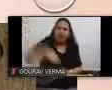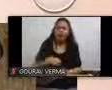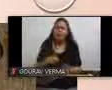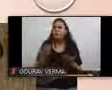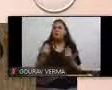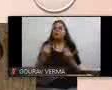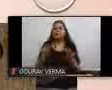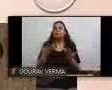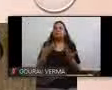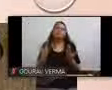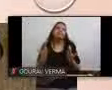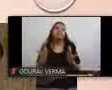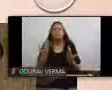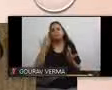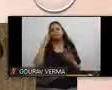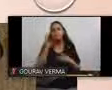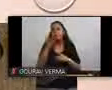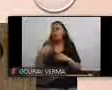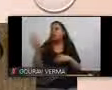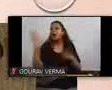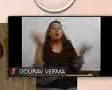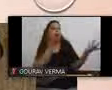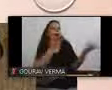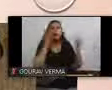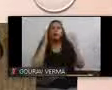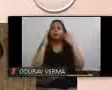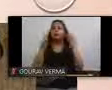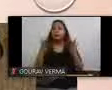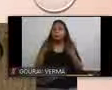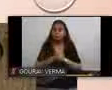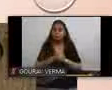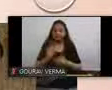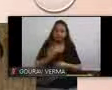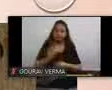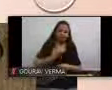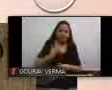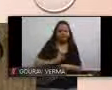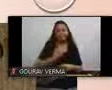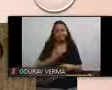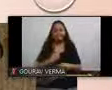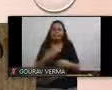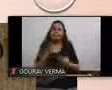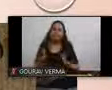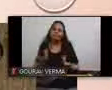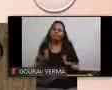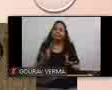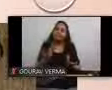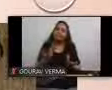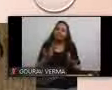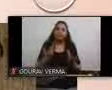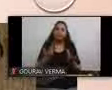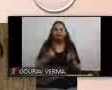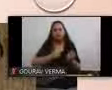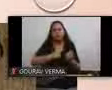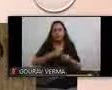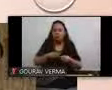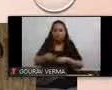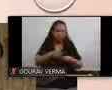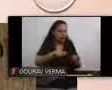है. ही वुड ओनली बी आइसोलेटेड इन अ वर्ल्ड ऑफ हिज ओन. बहुत से